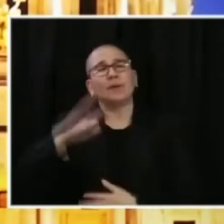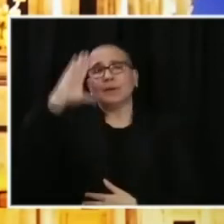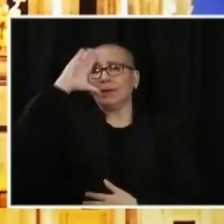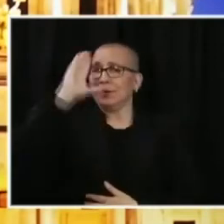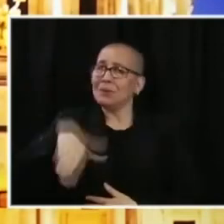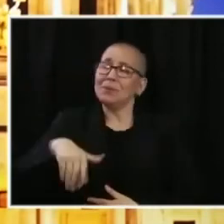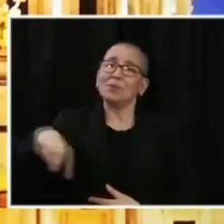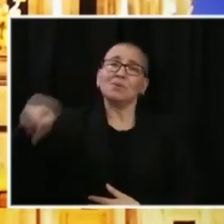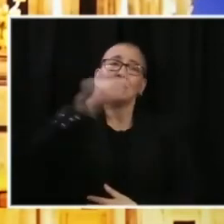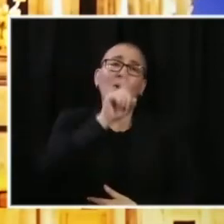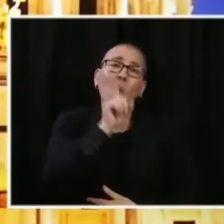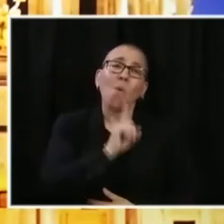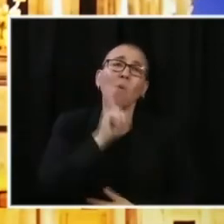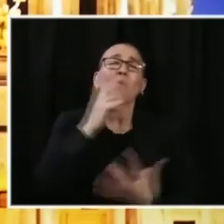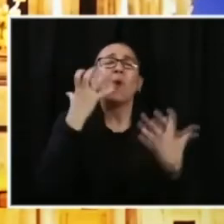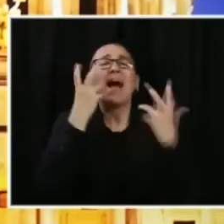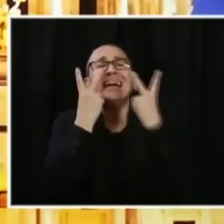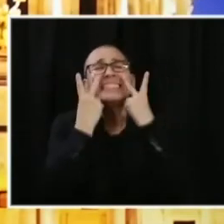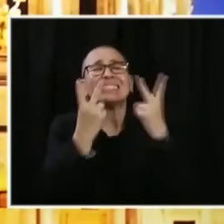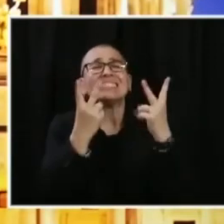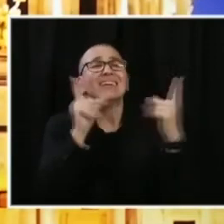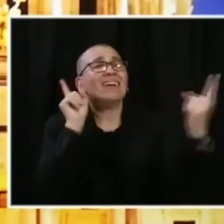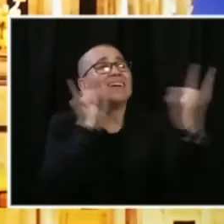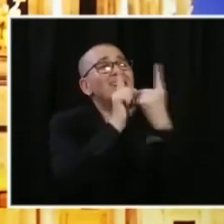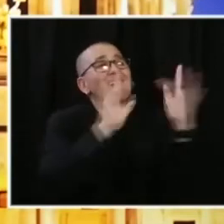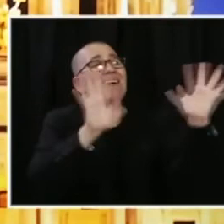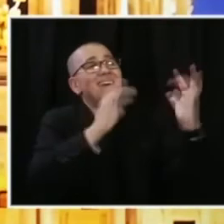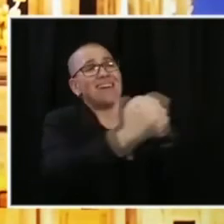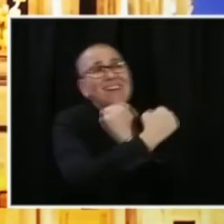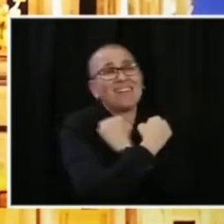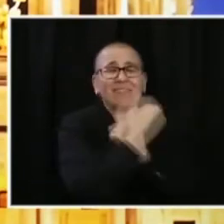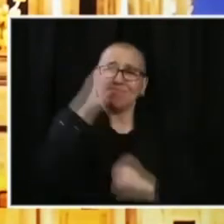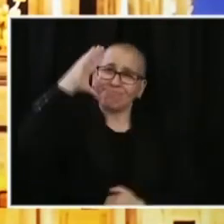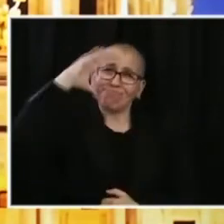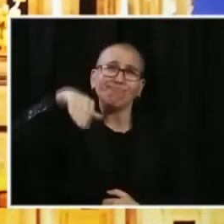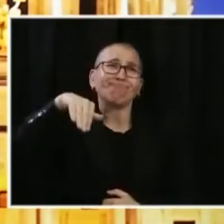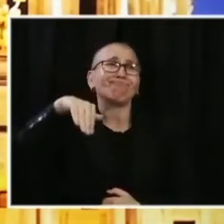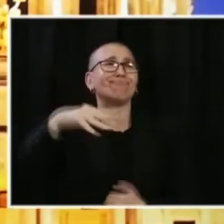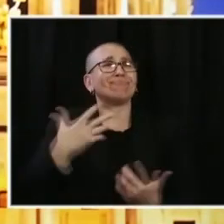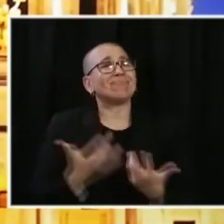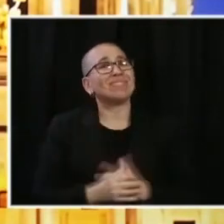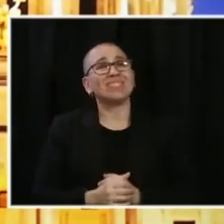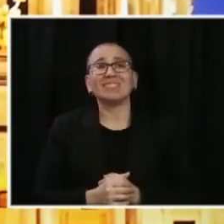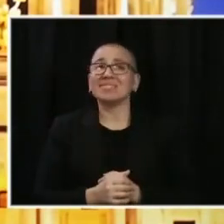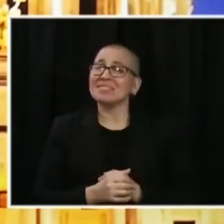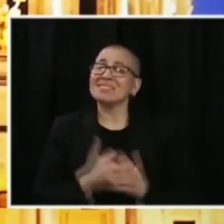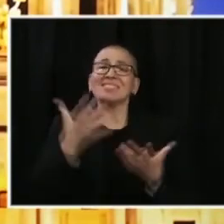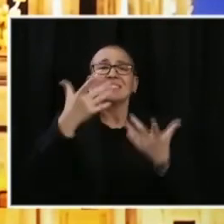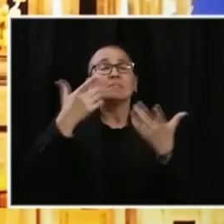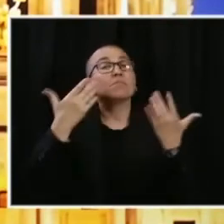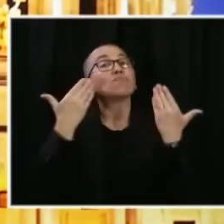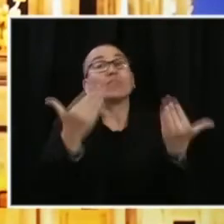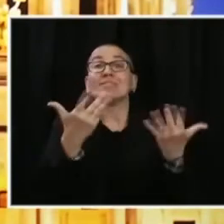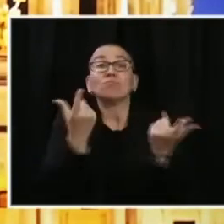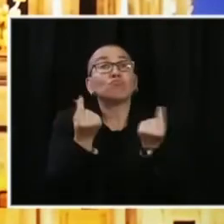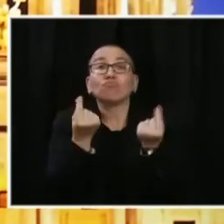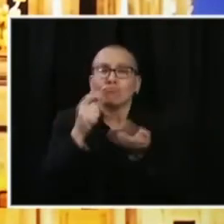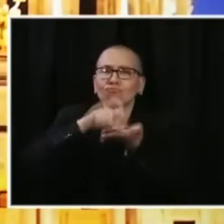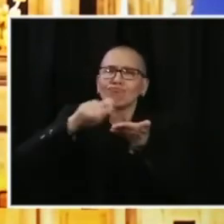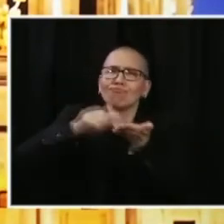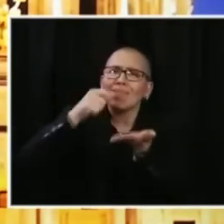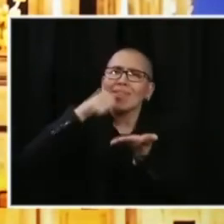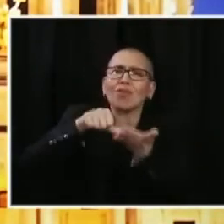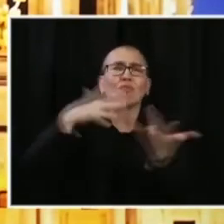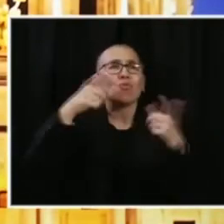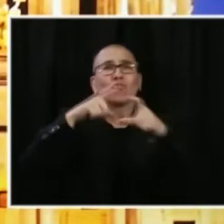cho nên lâu, ấy mua họ tự chạy nhỏ nó. Chứ họ phải luôn nâng hư môn thản thôi lỡ lộ, xong tạo một text